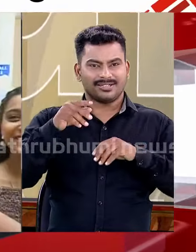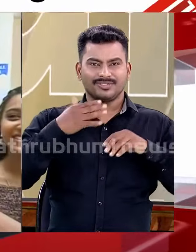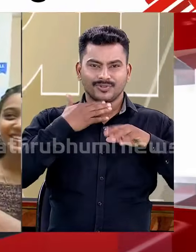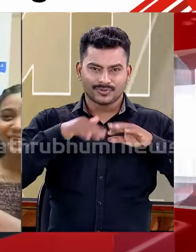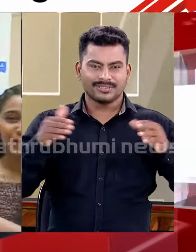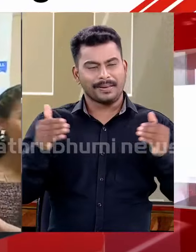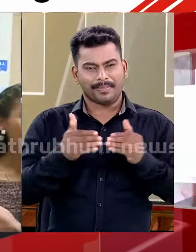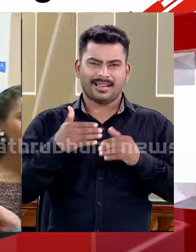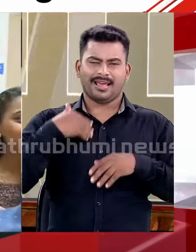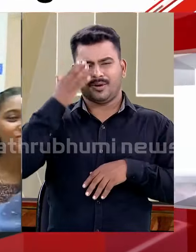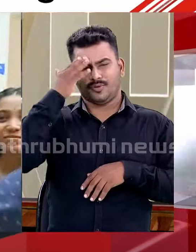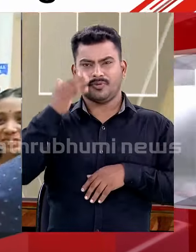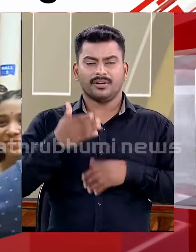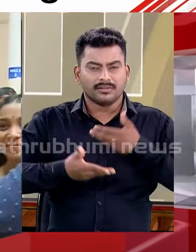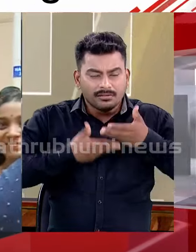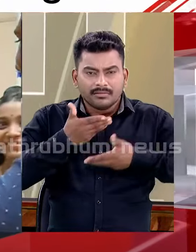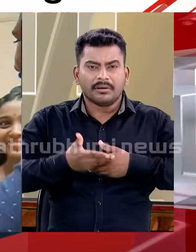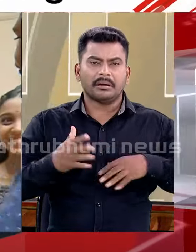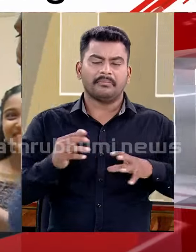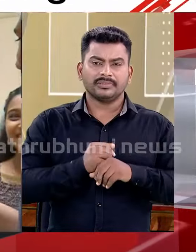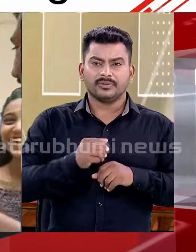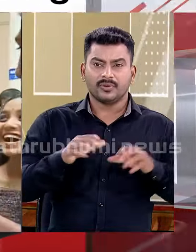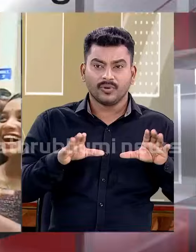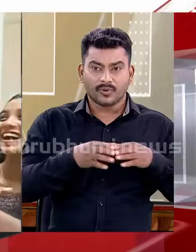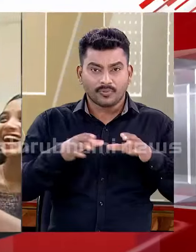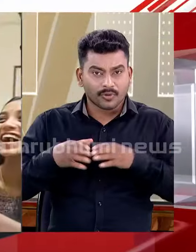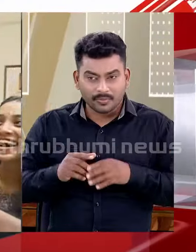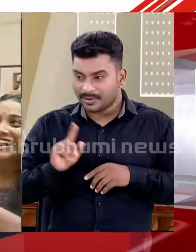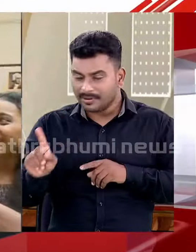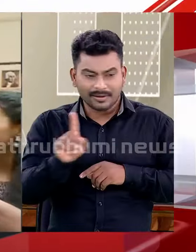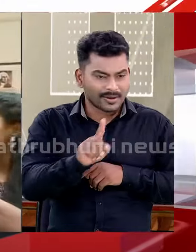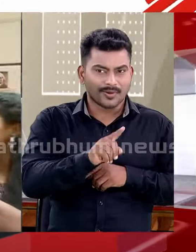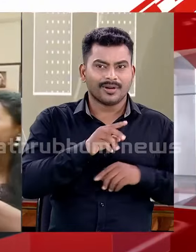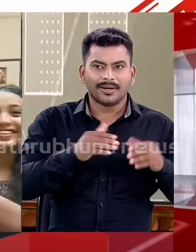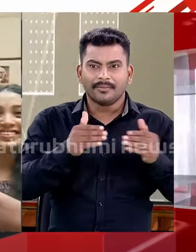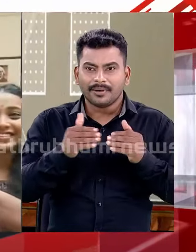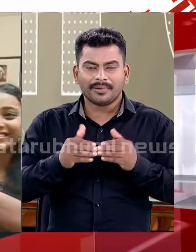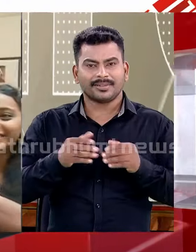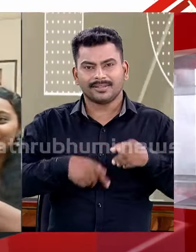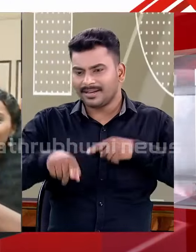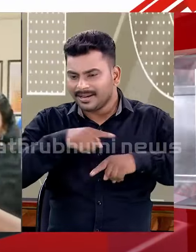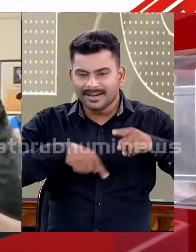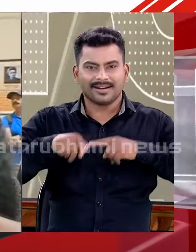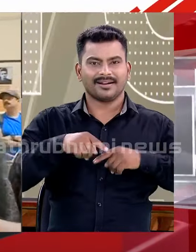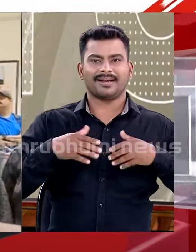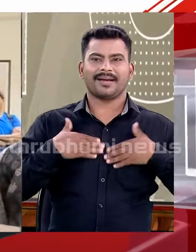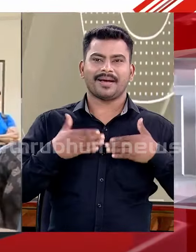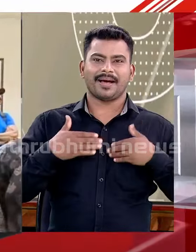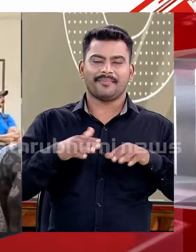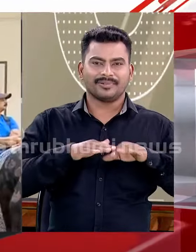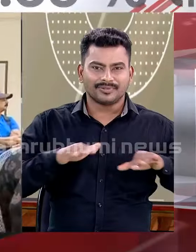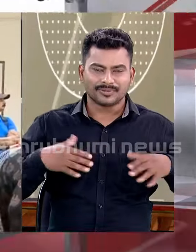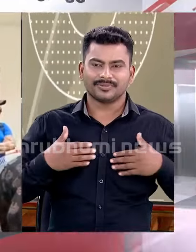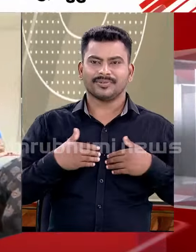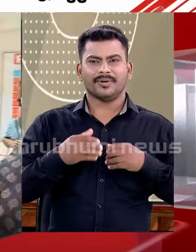കുട്ടികളാണ്. ഒരു ഗ്രൂപ്പിൽ മാത്രം പോയി നിന്നാൽ പ്രശ്നമാവും വിചാരിച്ചിട്ടാണ്. ഇല്ല, മൊത്തത്തിൽ അല്ല, എന്റെ നേച്ചർ അതായതുകൊണ്ടായ എന്റെ സന്തോഷം. കുട്ടികളെല്ലാം വന്ന്